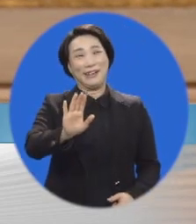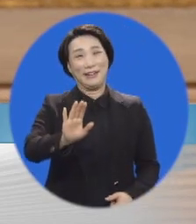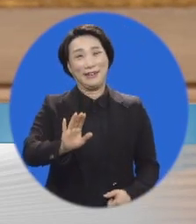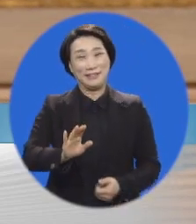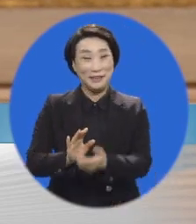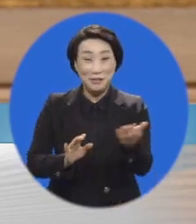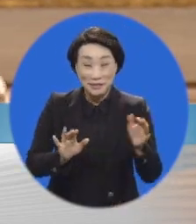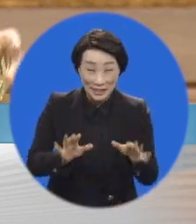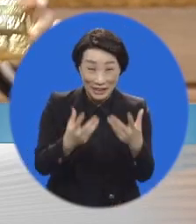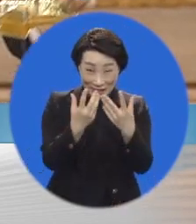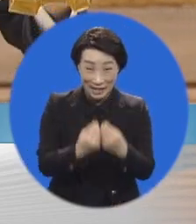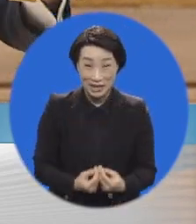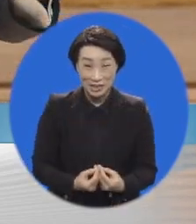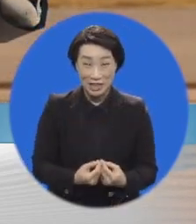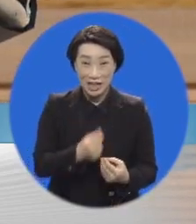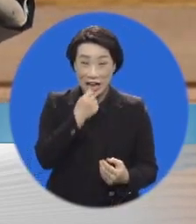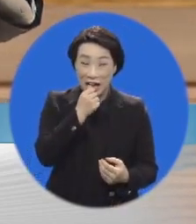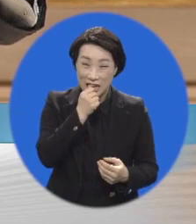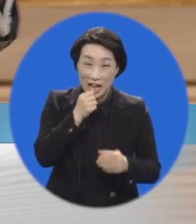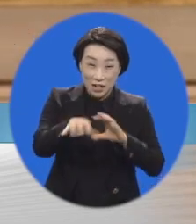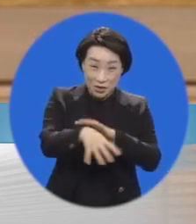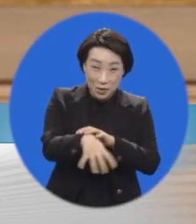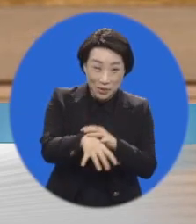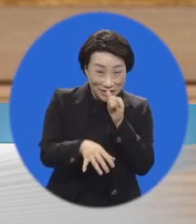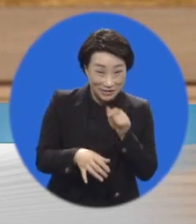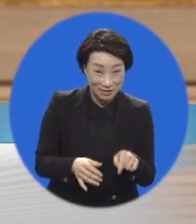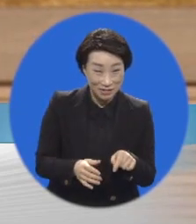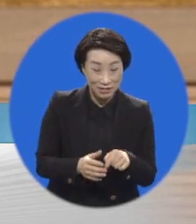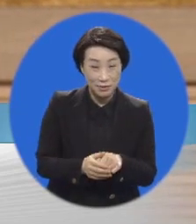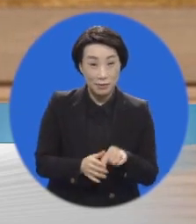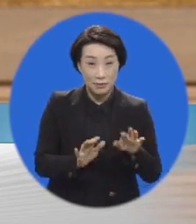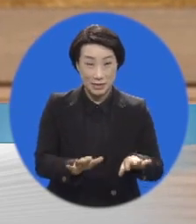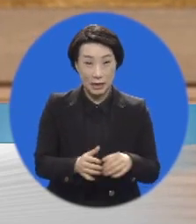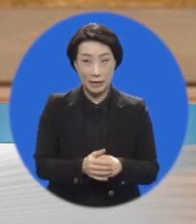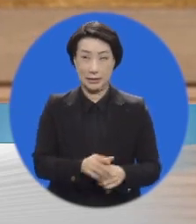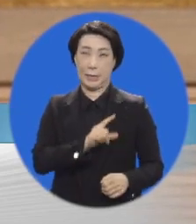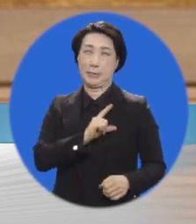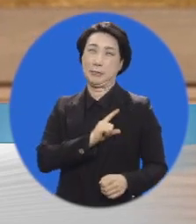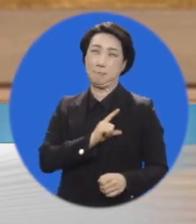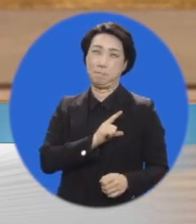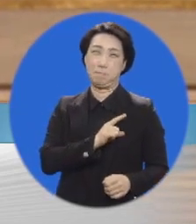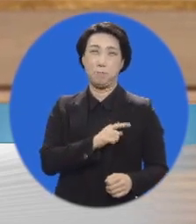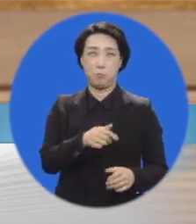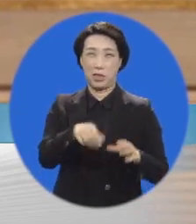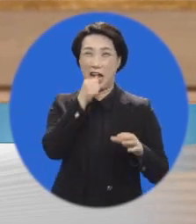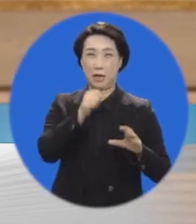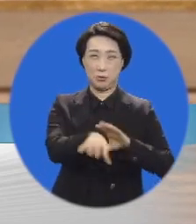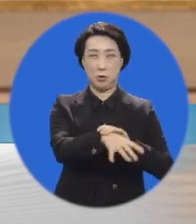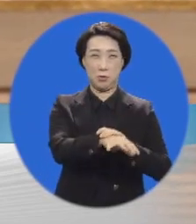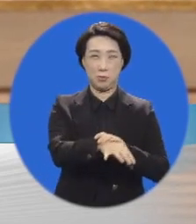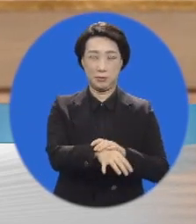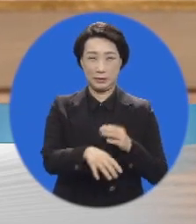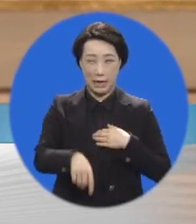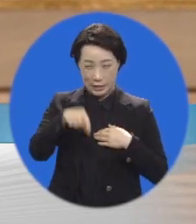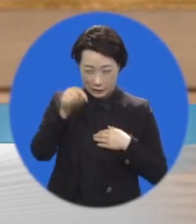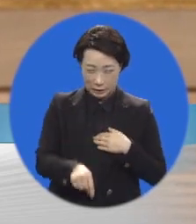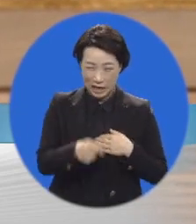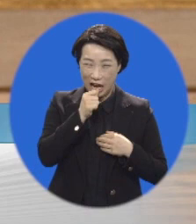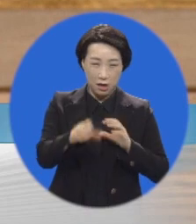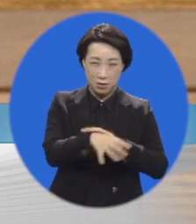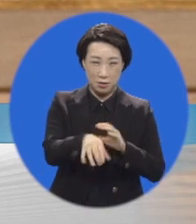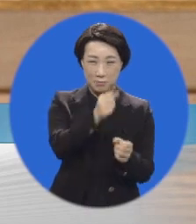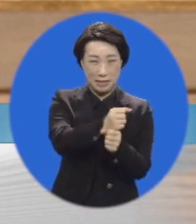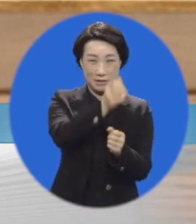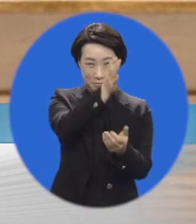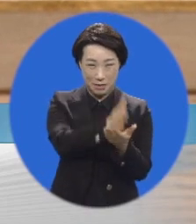여기 있는 종이 하는 말이 내 이름이 종인데 나 이렇게 치는 종으로 만들지